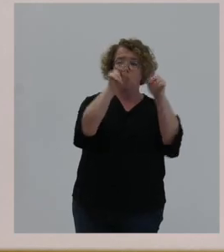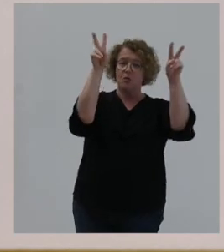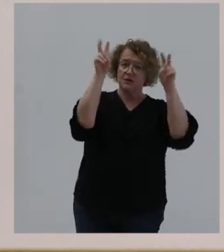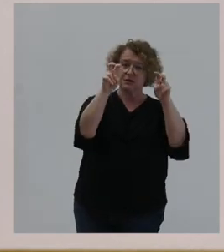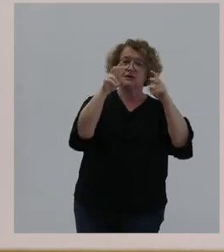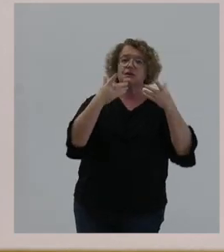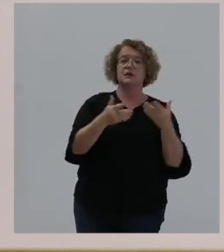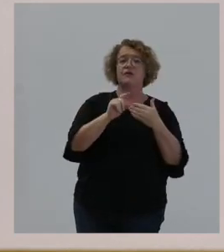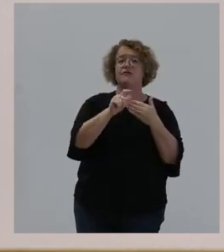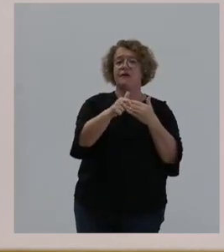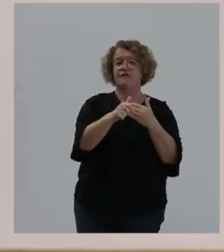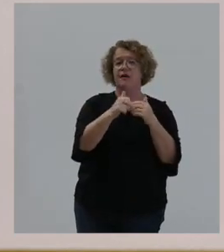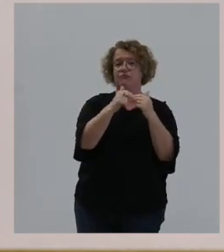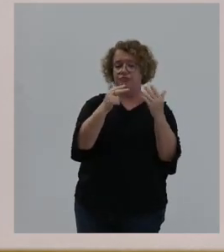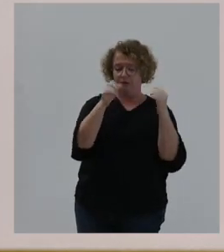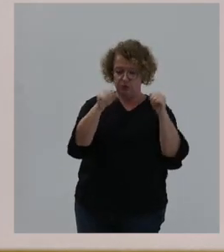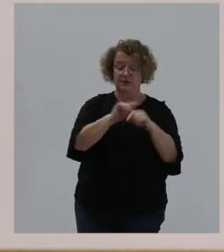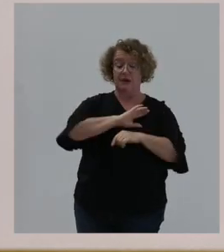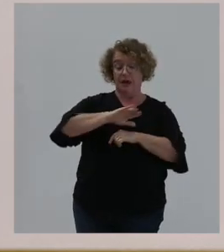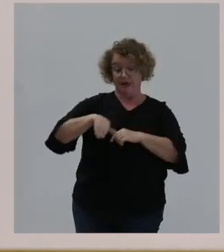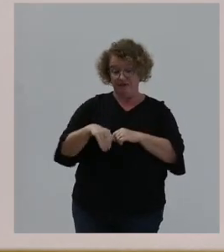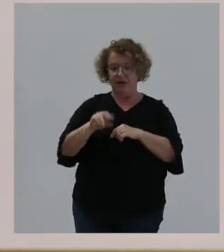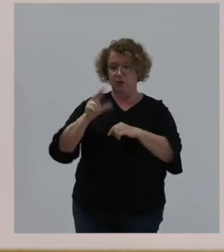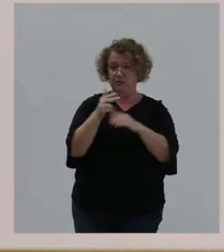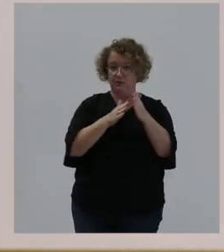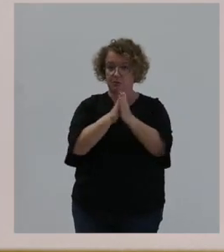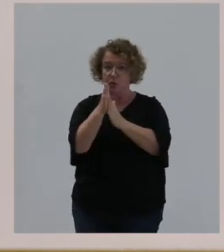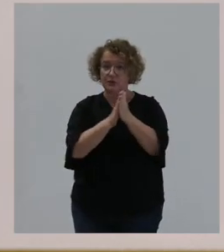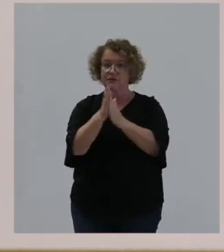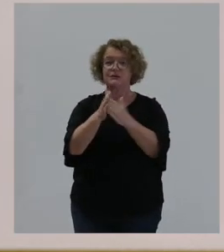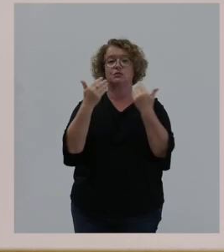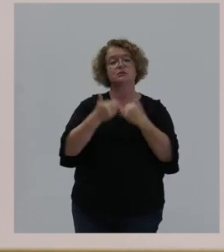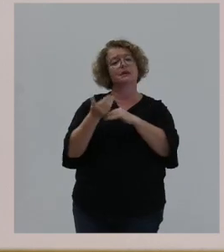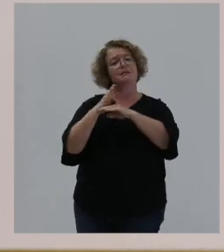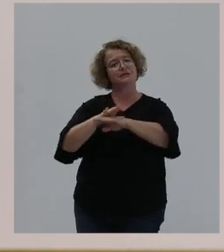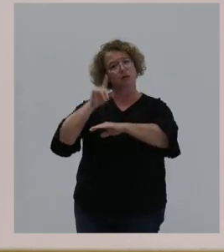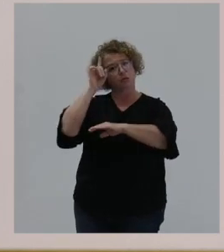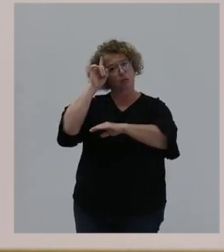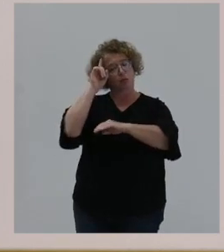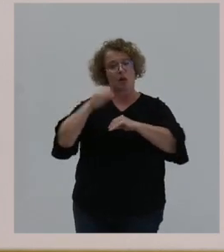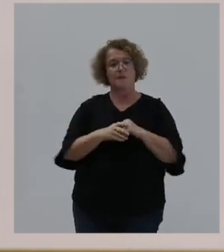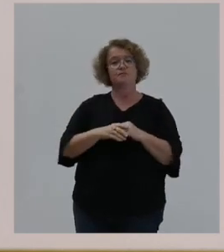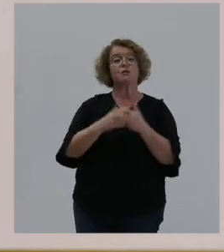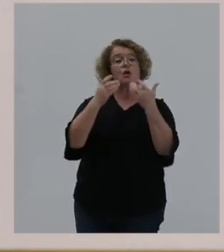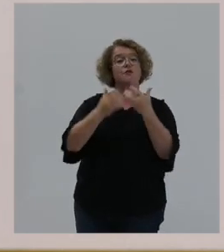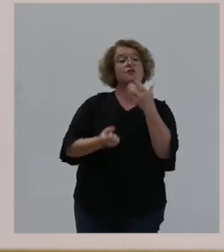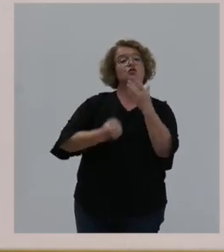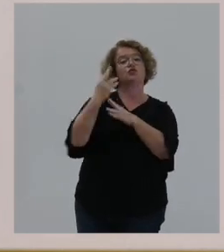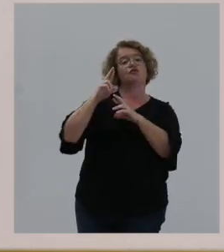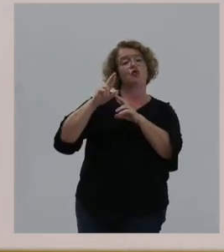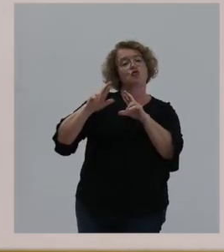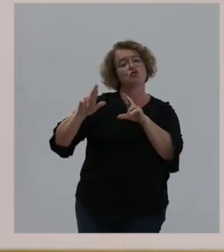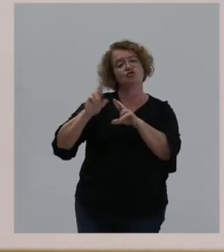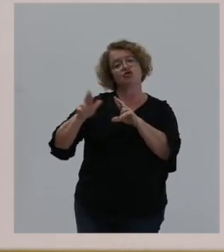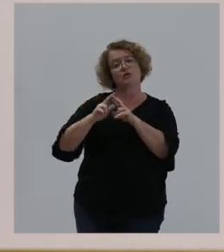l'annonce, un certain nombre de personnes. Et enfin, troisième motivation pour nous présenter, nous nous présentons pour ouvrir de nouveaux chantiers.